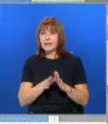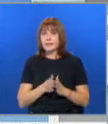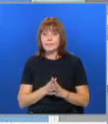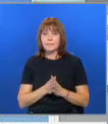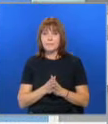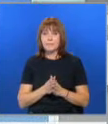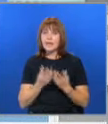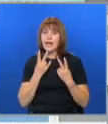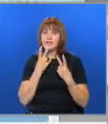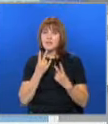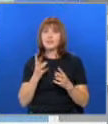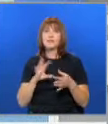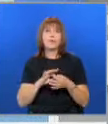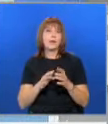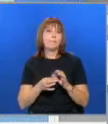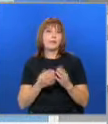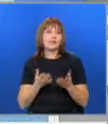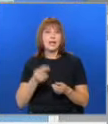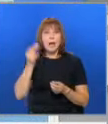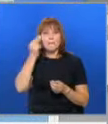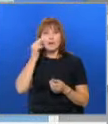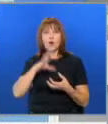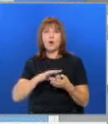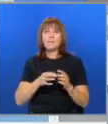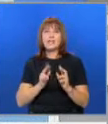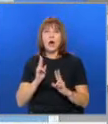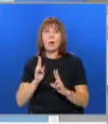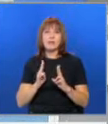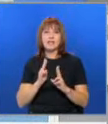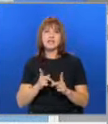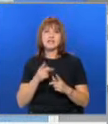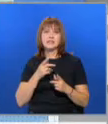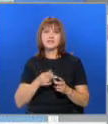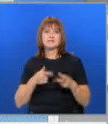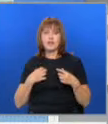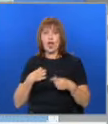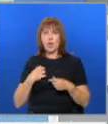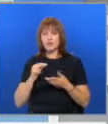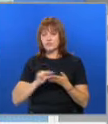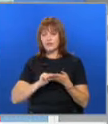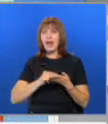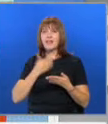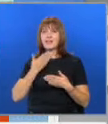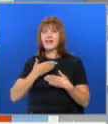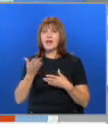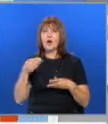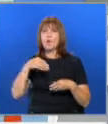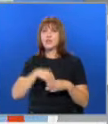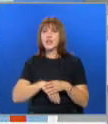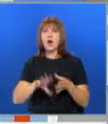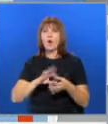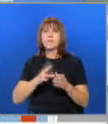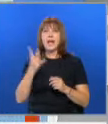На финала поглед към Олимпийските игри, Българският олимпийски комитет с остра декларация срещу участието в Олимпиадата на